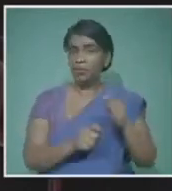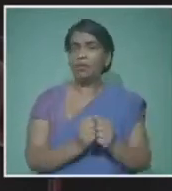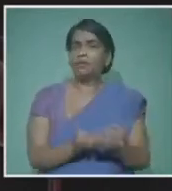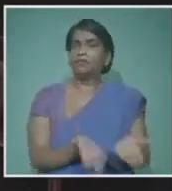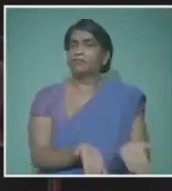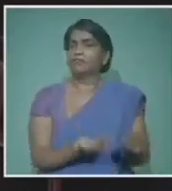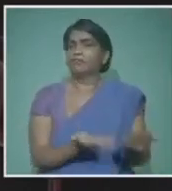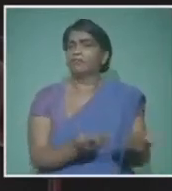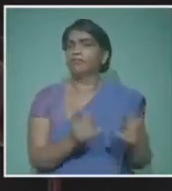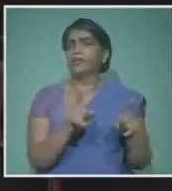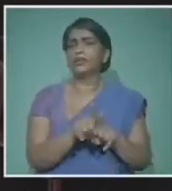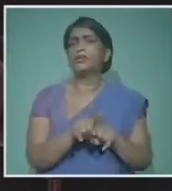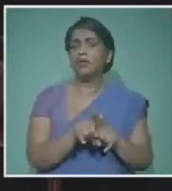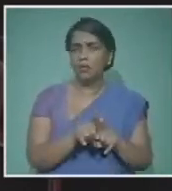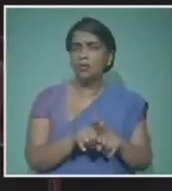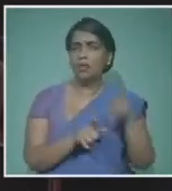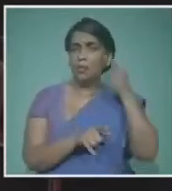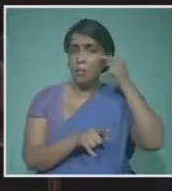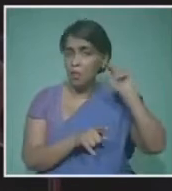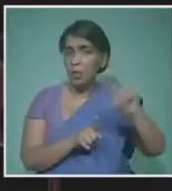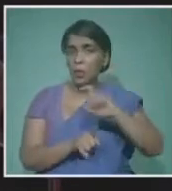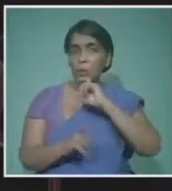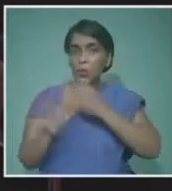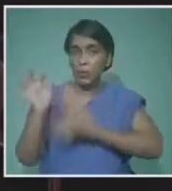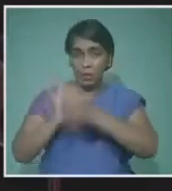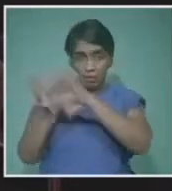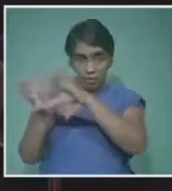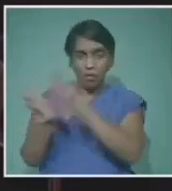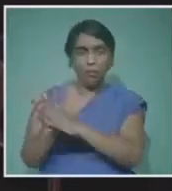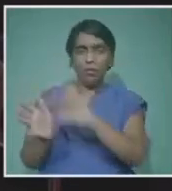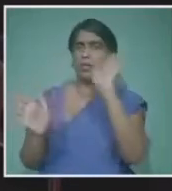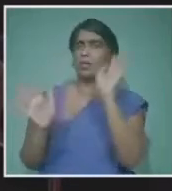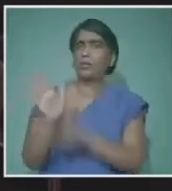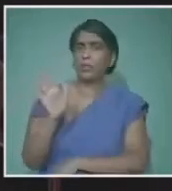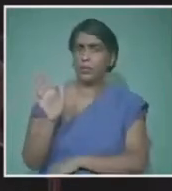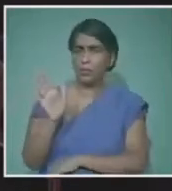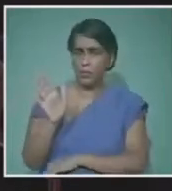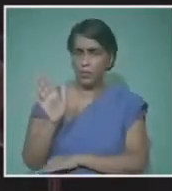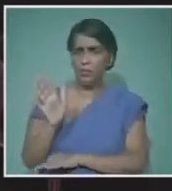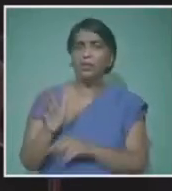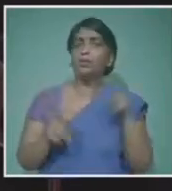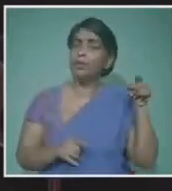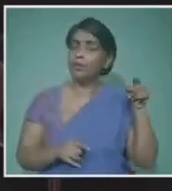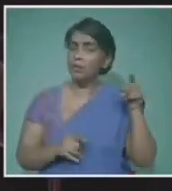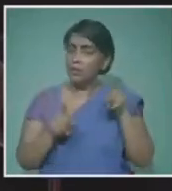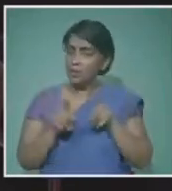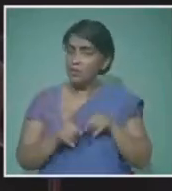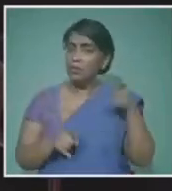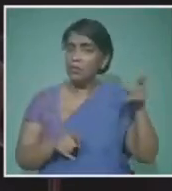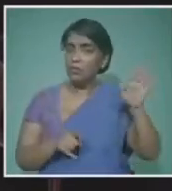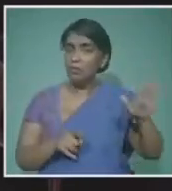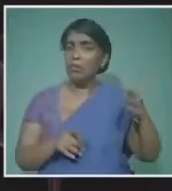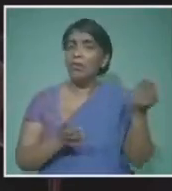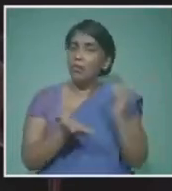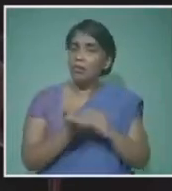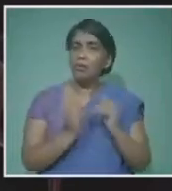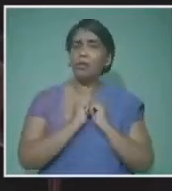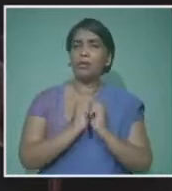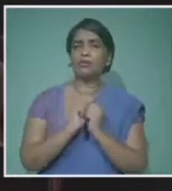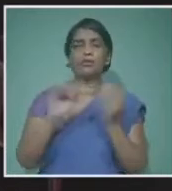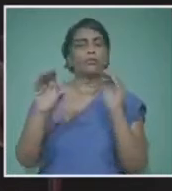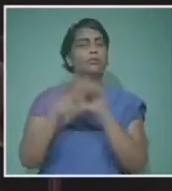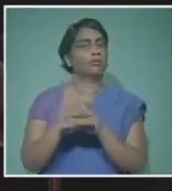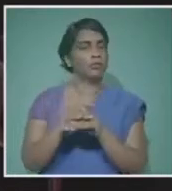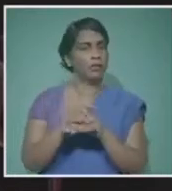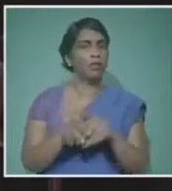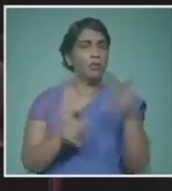දීම. ඔවුන්ට එරවියු පවරා තිබෙන නඩු ඉල්ලාස් කරගන්න ඔවුන්ගේ ඔවුන්ද නැවත සේවයේ පිහිටවන්න